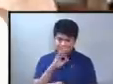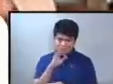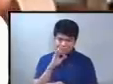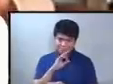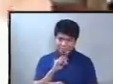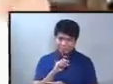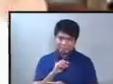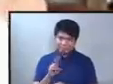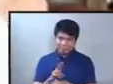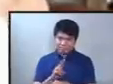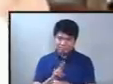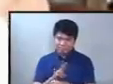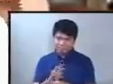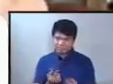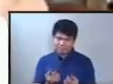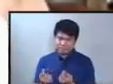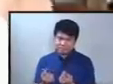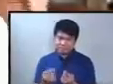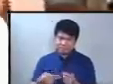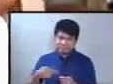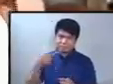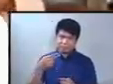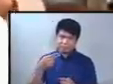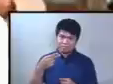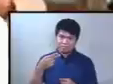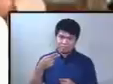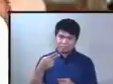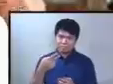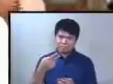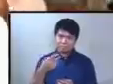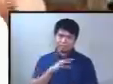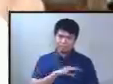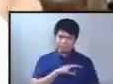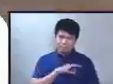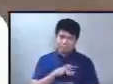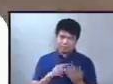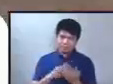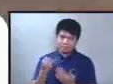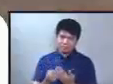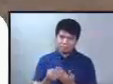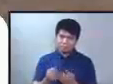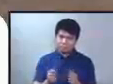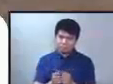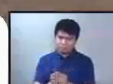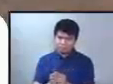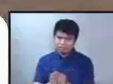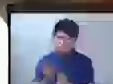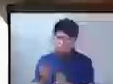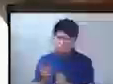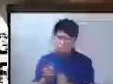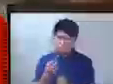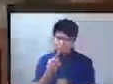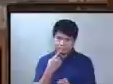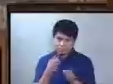yung ginagawa namin ngayon, yun yung high impact, high yield, high benefit projects. Kasabay nito, tinukoy na rin ni